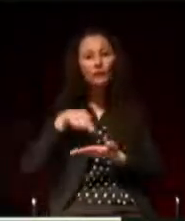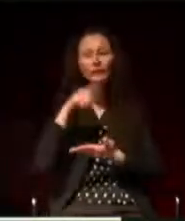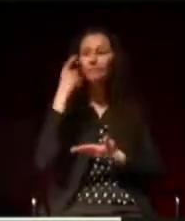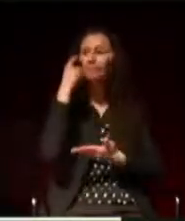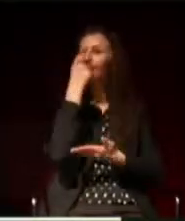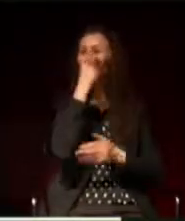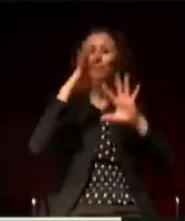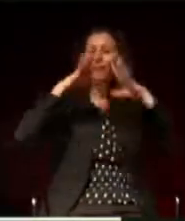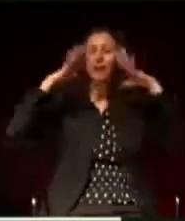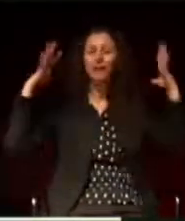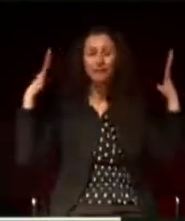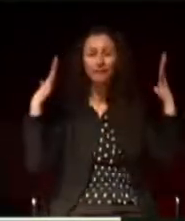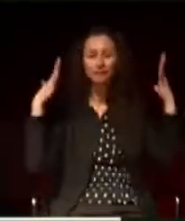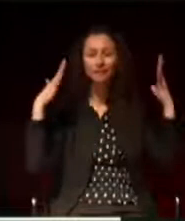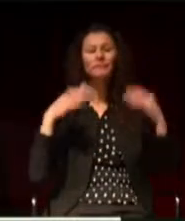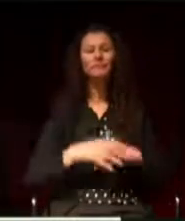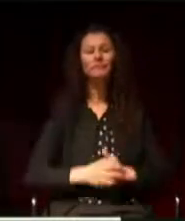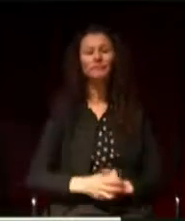gözleri pırıl pırılıydı.